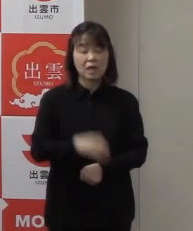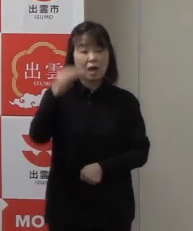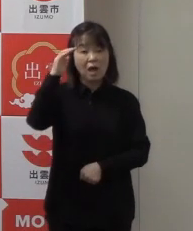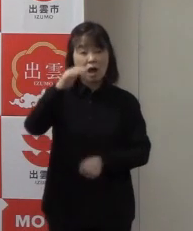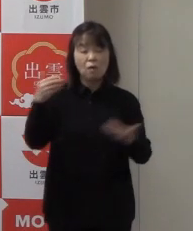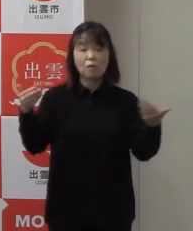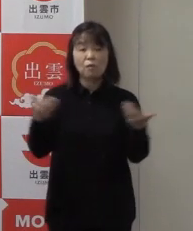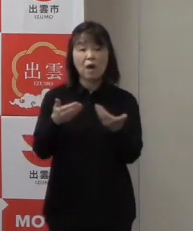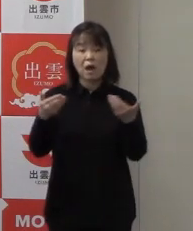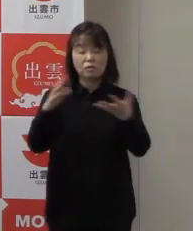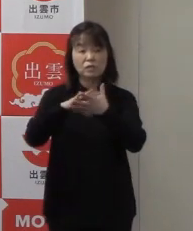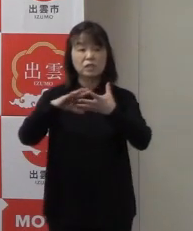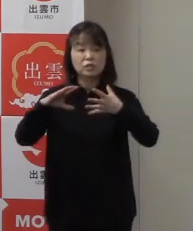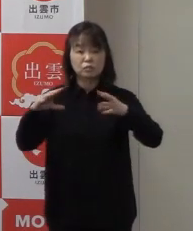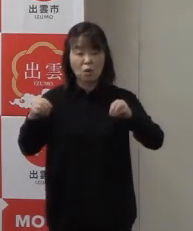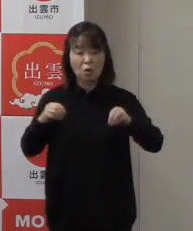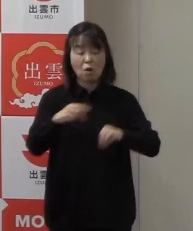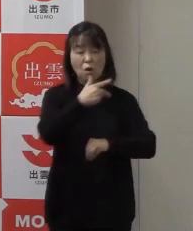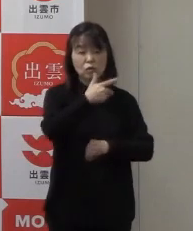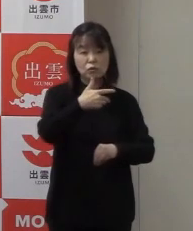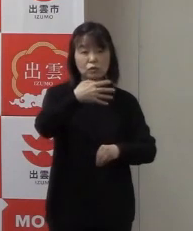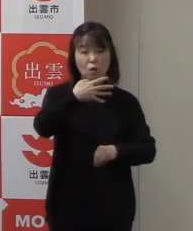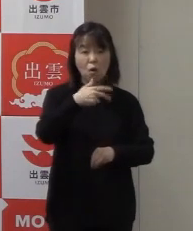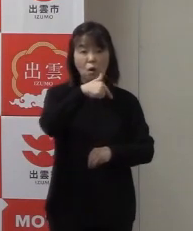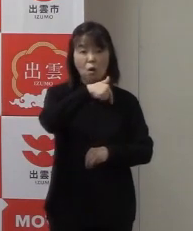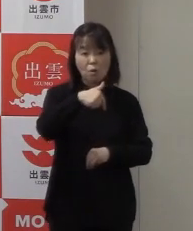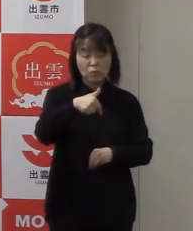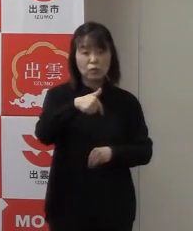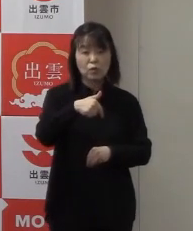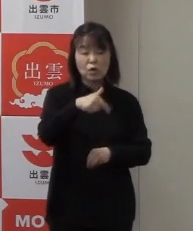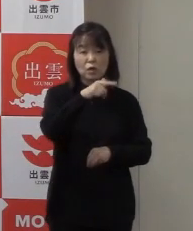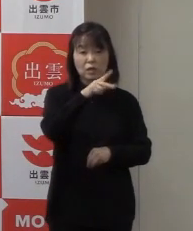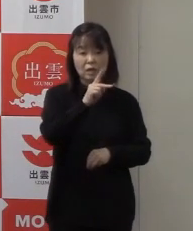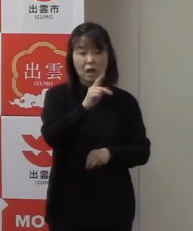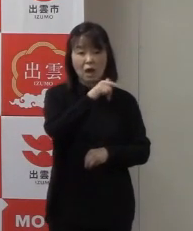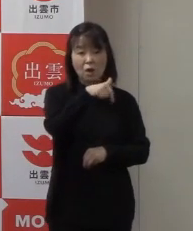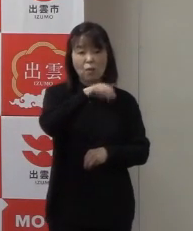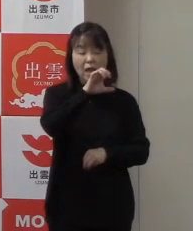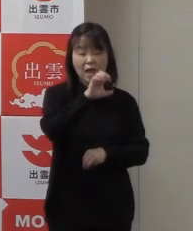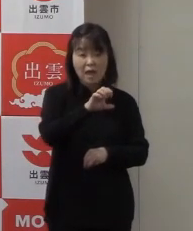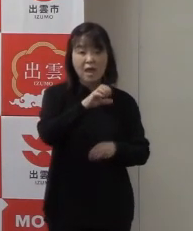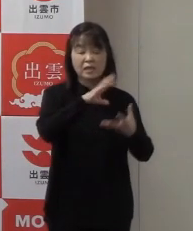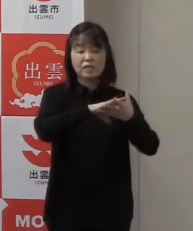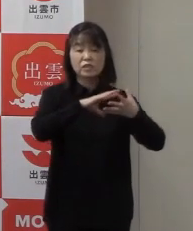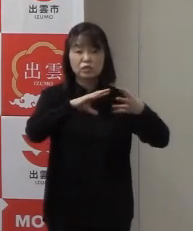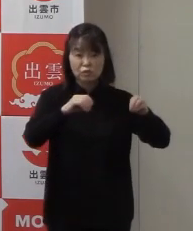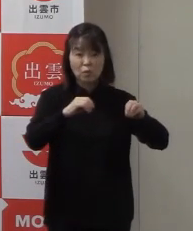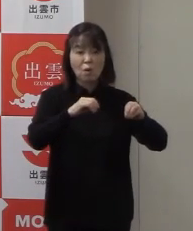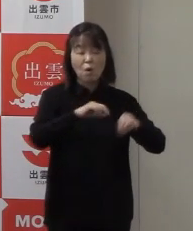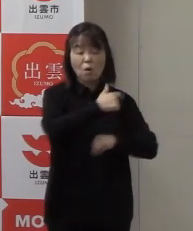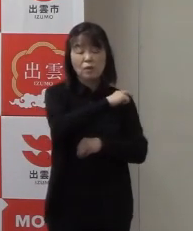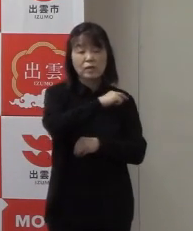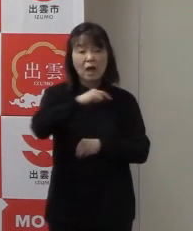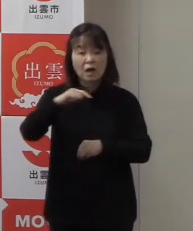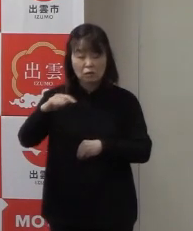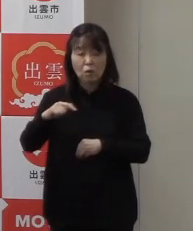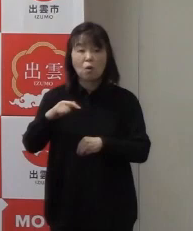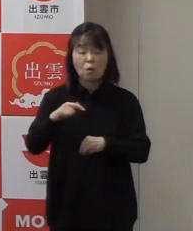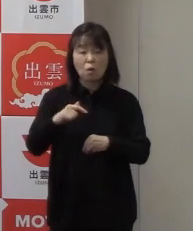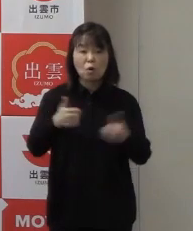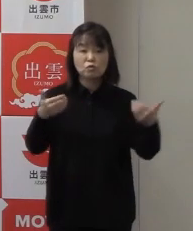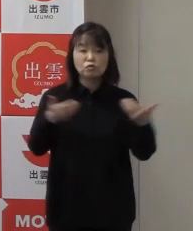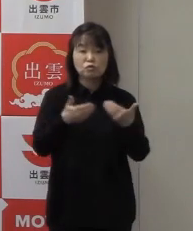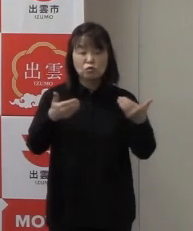ジョブカフェ島根、サポステ出雲なども連携して、就活のさまざまな悩みや就職相談にも対応